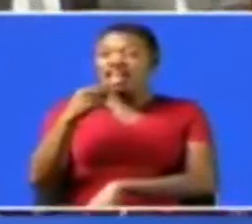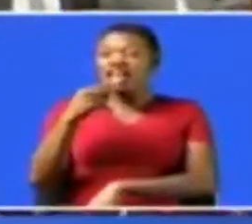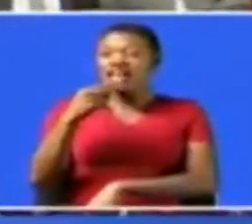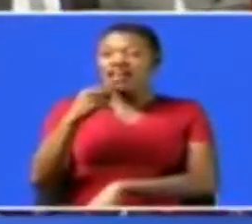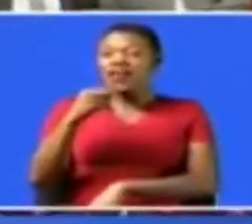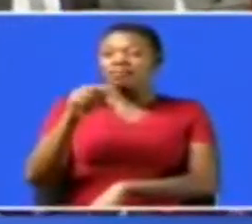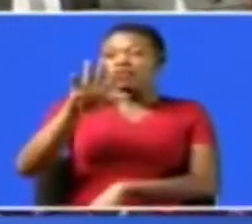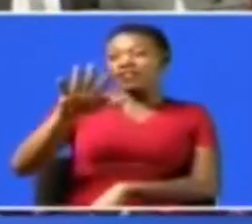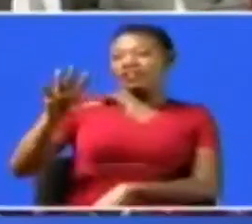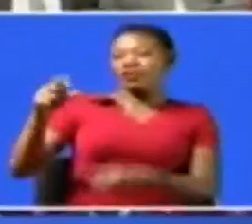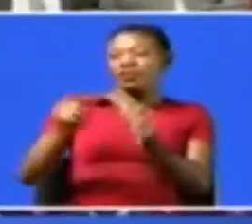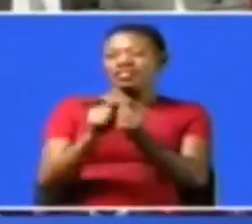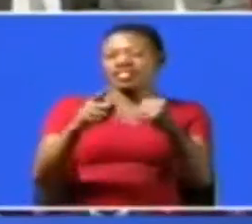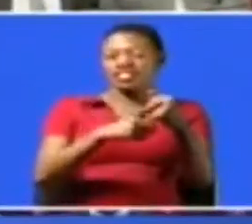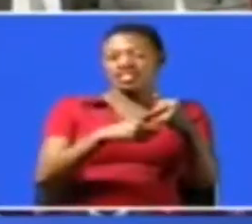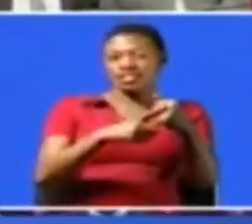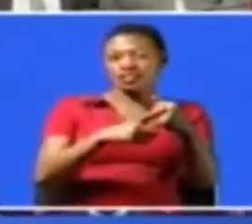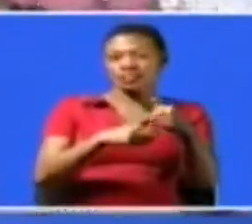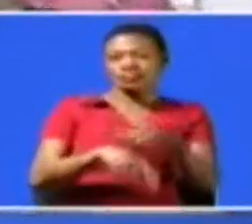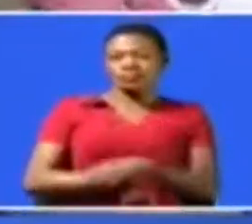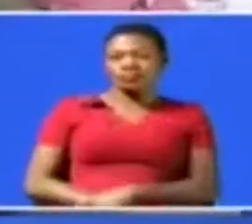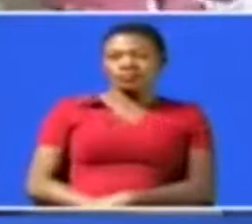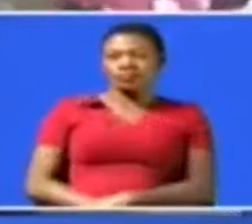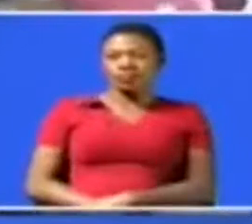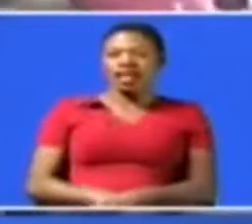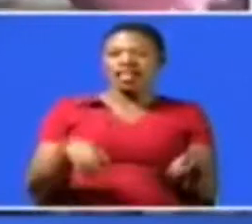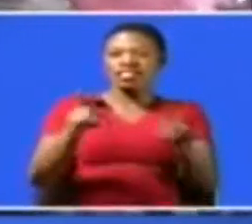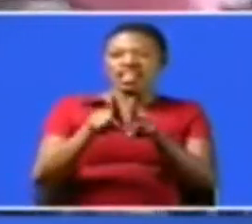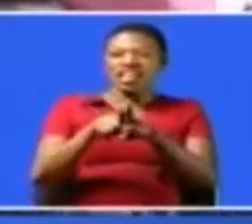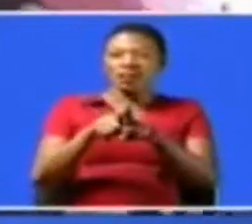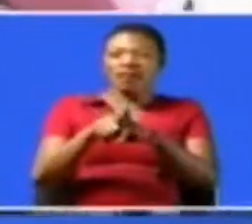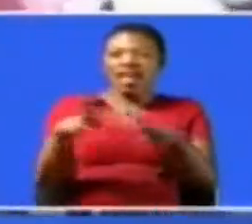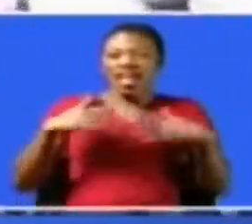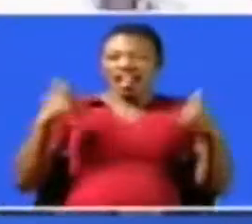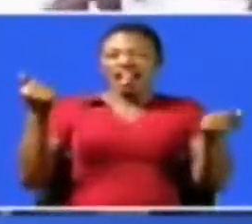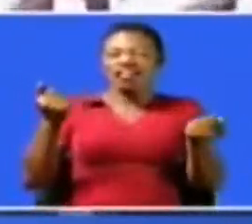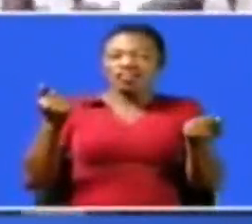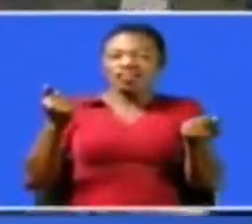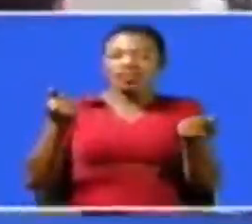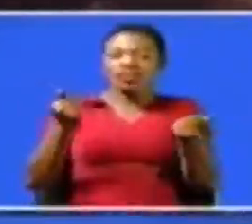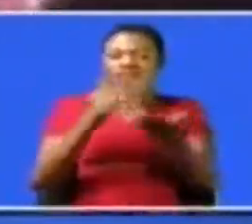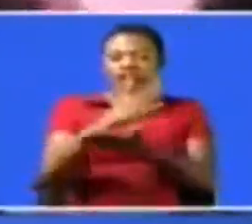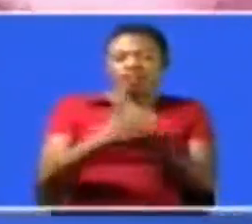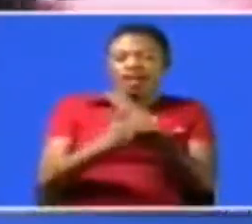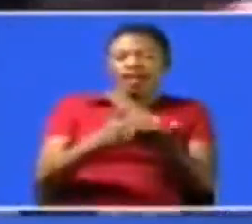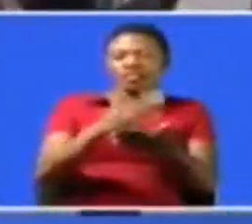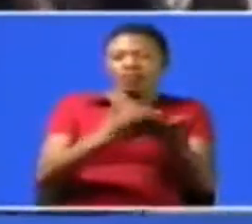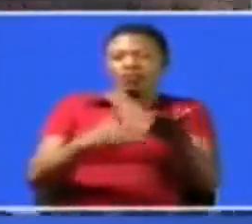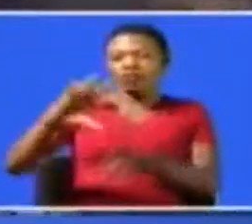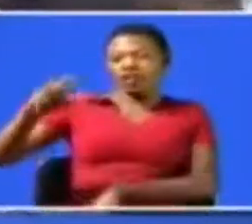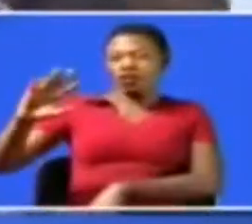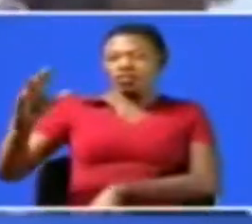316 kupitia mswada wa ugavi wa rasilimali. Na kuwepo kwa huduma za afya chini ya magatuzi